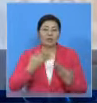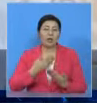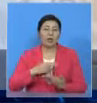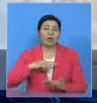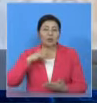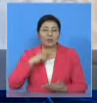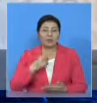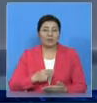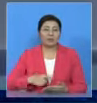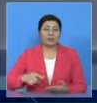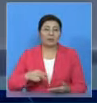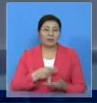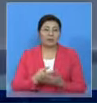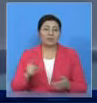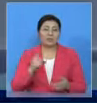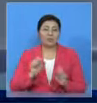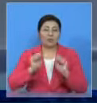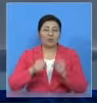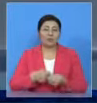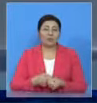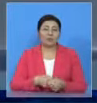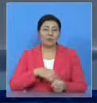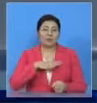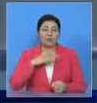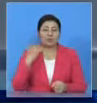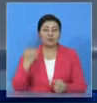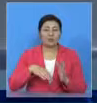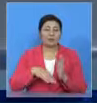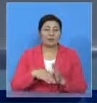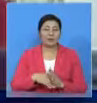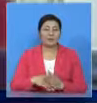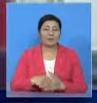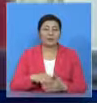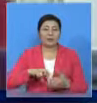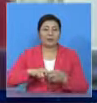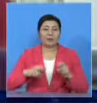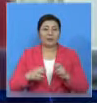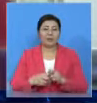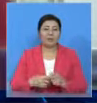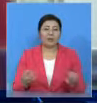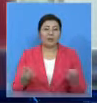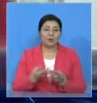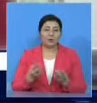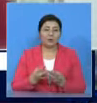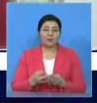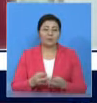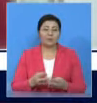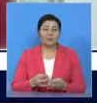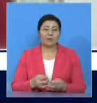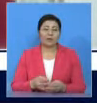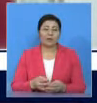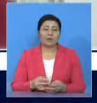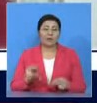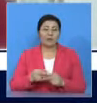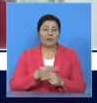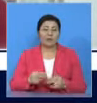должного внимания, от чего могут возникать не самые лучшие последствия. Нужно расставить приоритеты правильно, чтобы